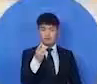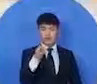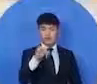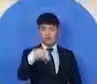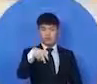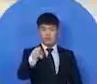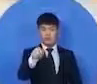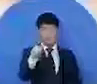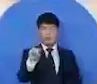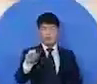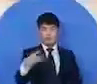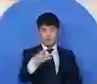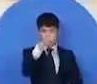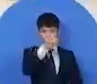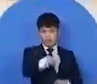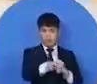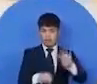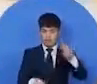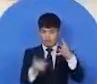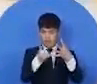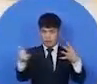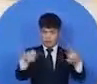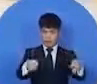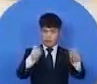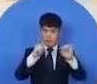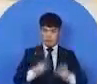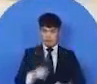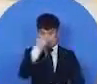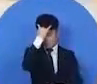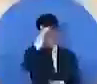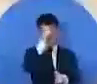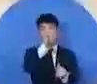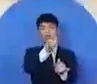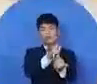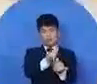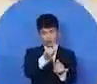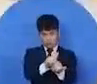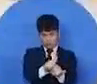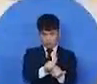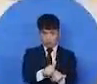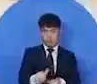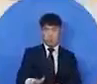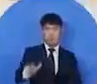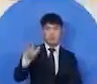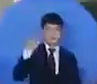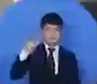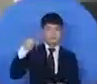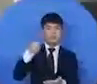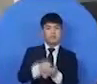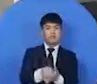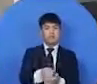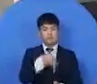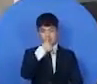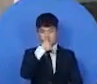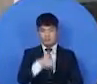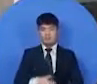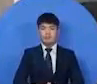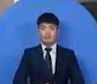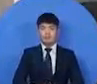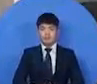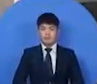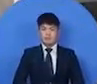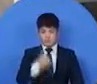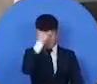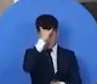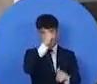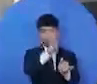봉 소울에 서 시민 400여명이 참석한 가운데 일상 속 효 실천 결의대회 를 개최했습니다 이번 결의대회 는